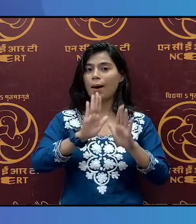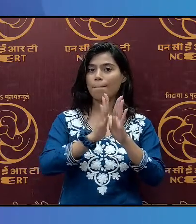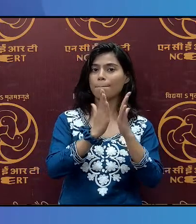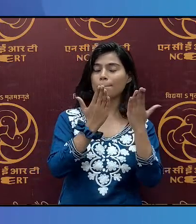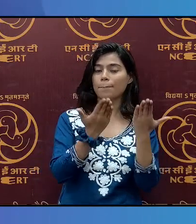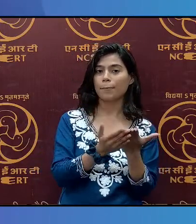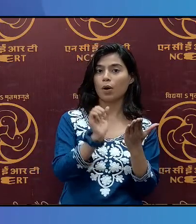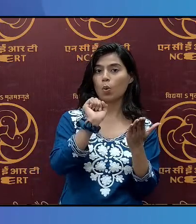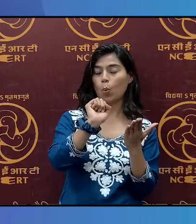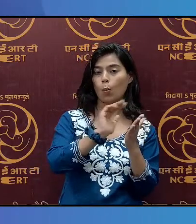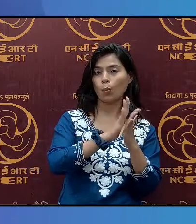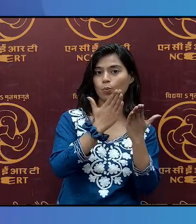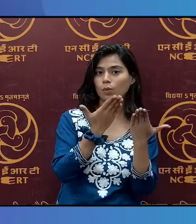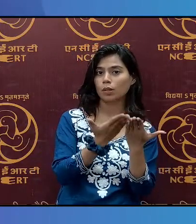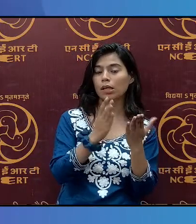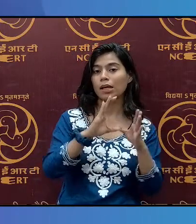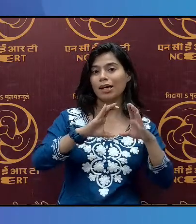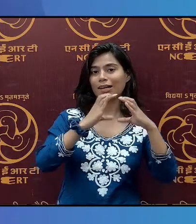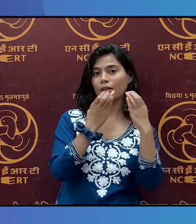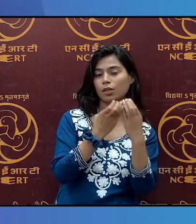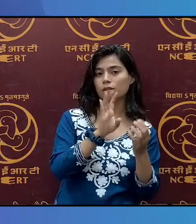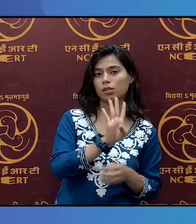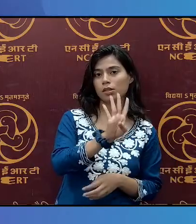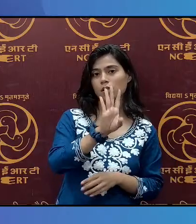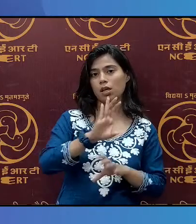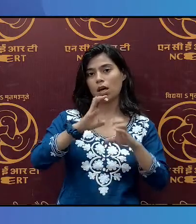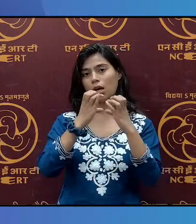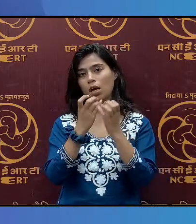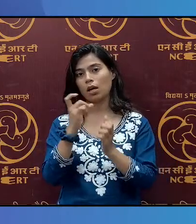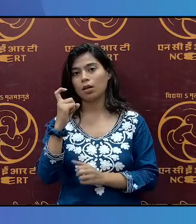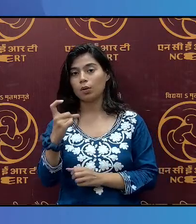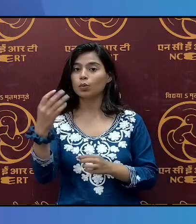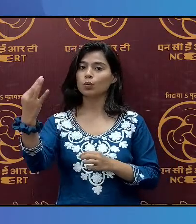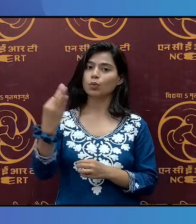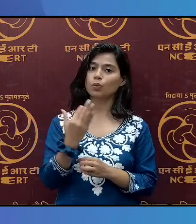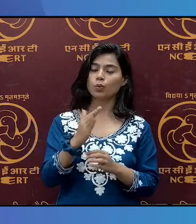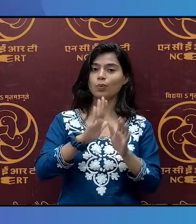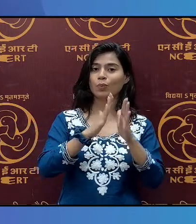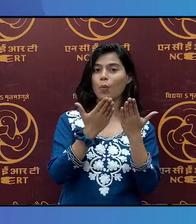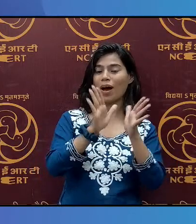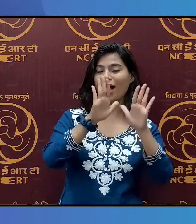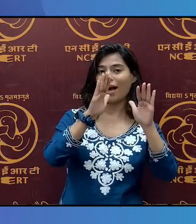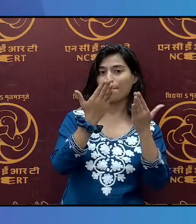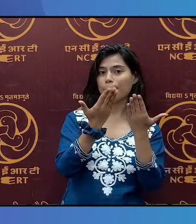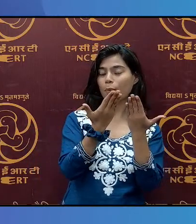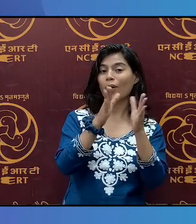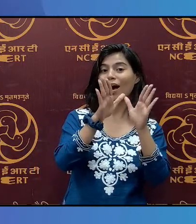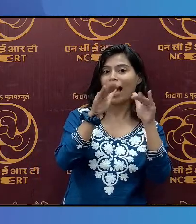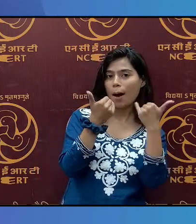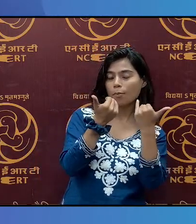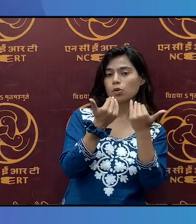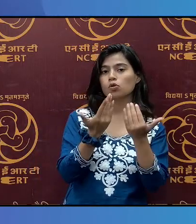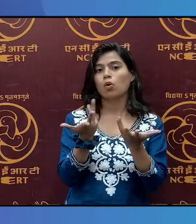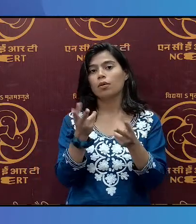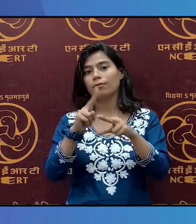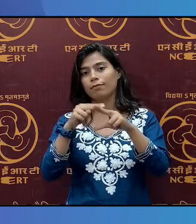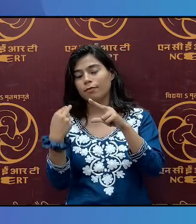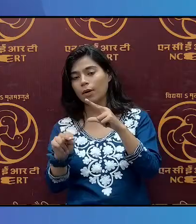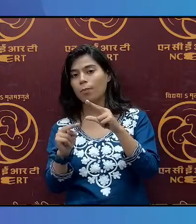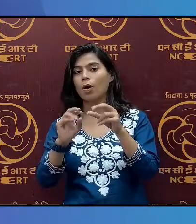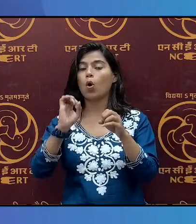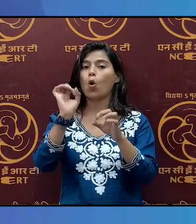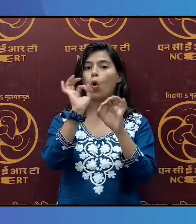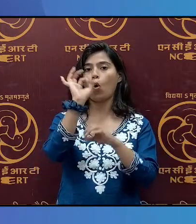से संबंधित है. कक्षा 4 और कक्षा 7 के लिए नई किताबें अमेज़ॉन, फ्लिपकार्ट और एनसीईआरटी की ऑफिशियल वेबसाइट पर उपलब्ध